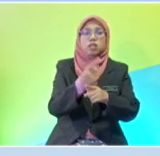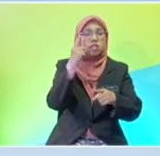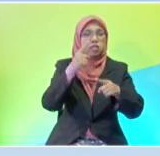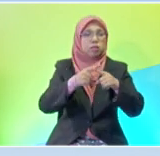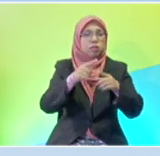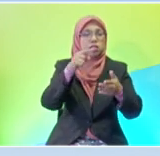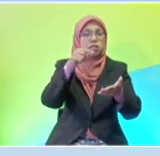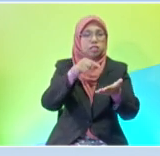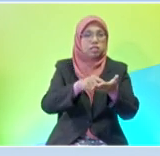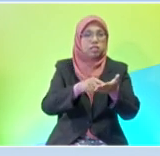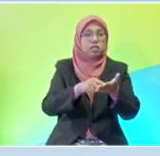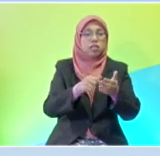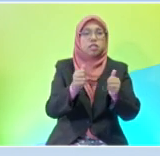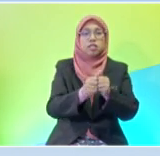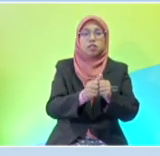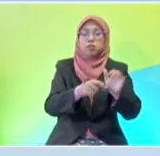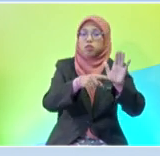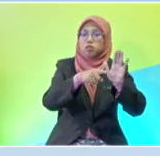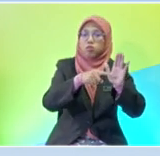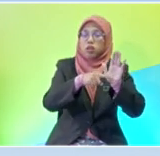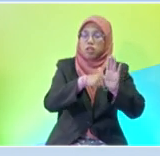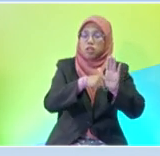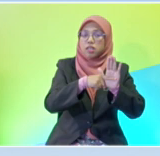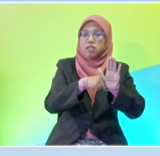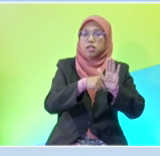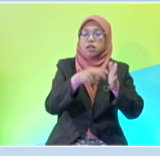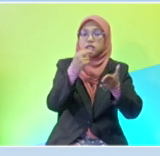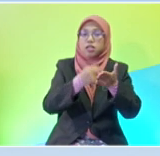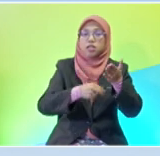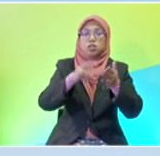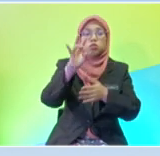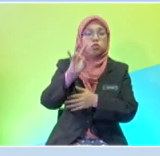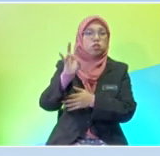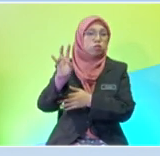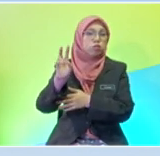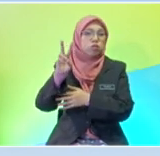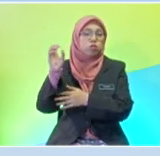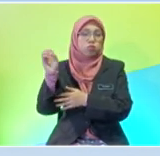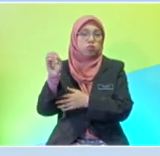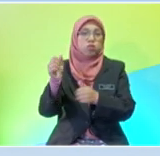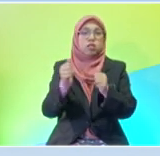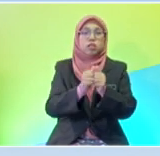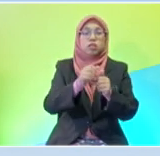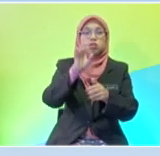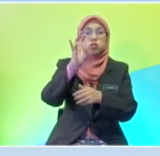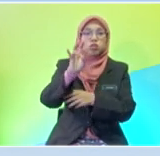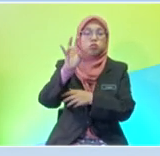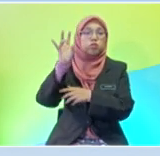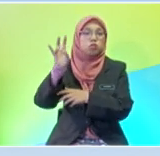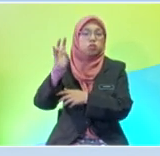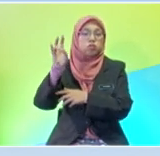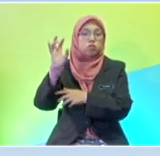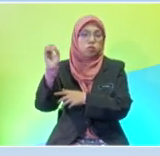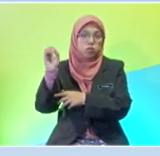menolakkan nilai 7.720 dengan 7.270 dan kita dapat